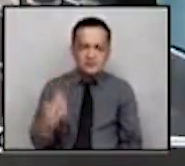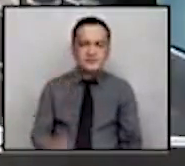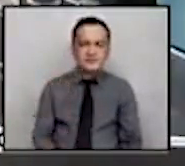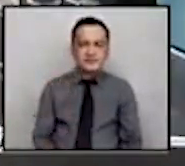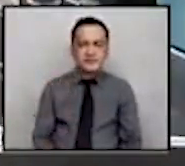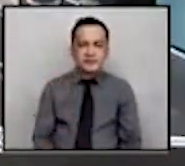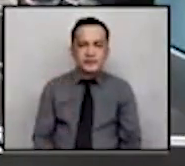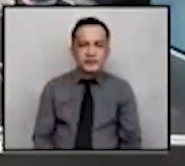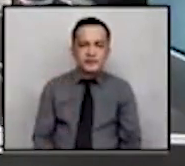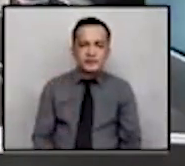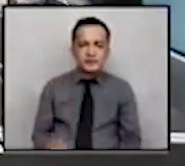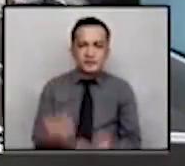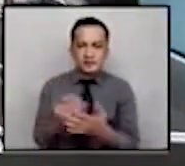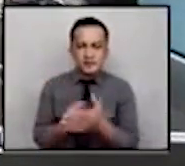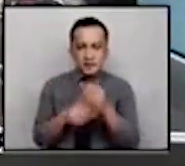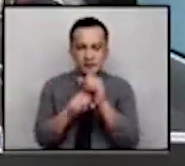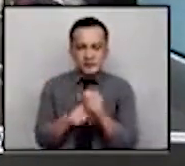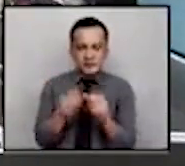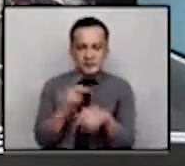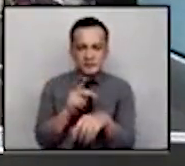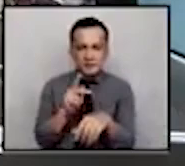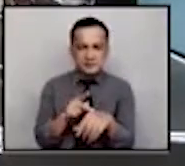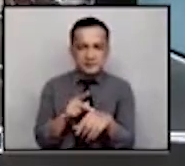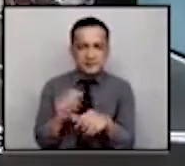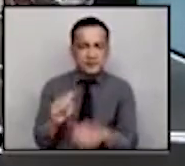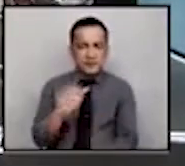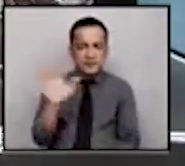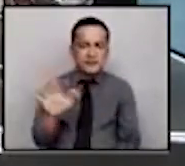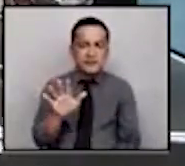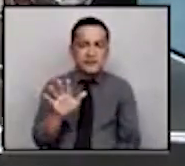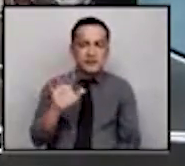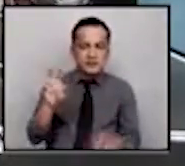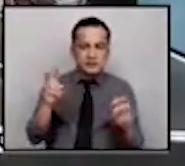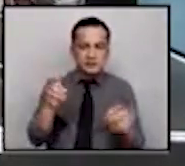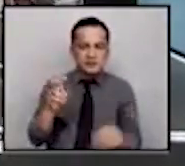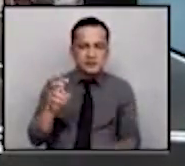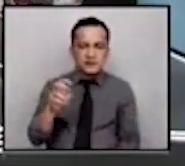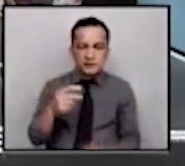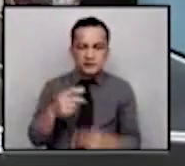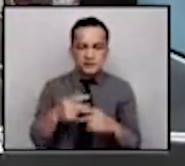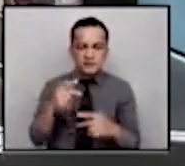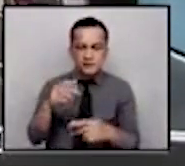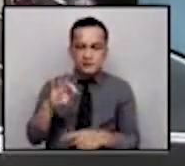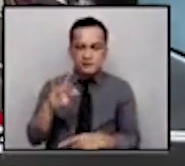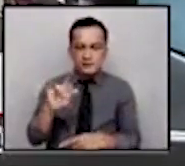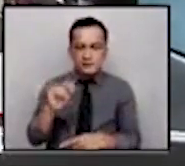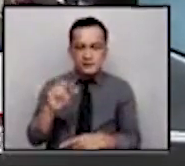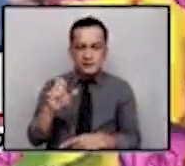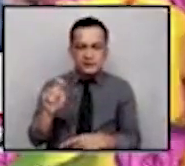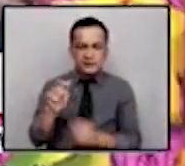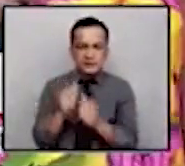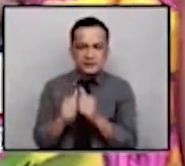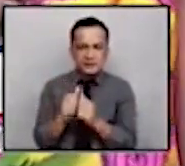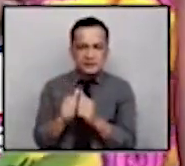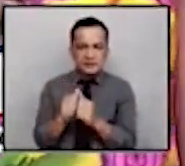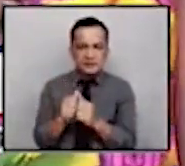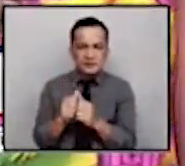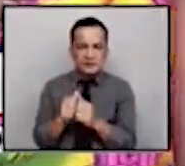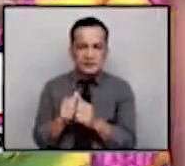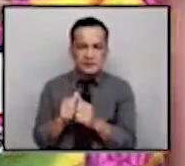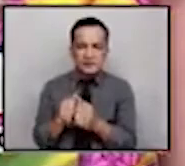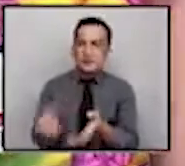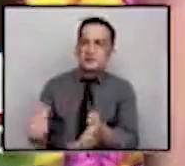ng Philippines dito sa Pilipinas or sa Asia. Ito yung tinatawag na free flight. So, free flight meaning pinapalipad namin